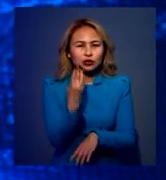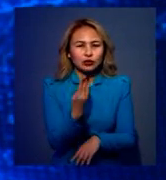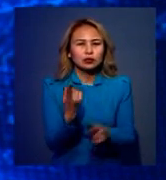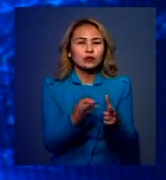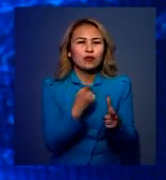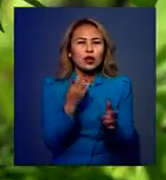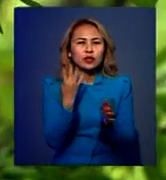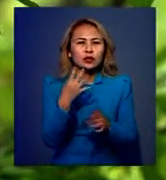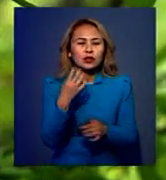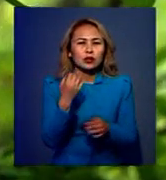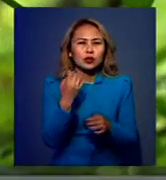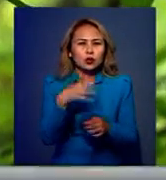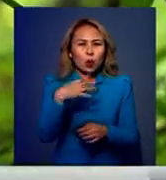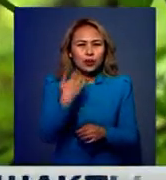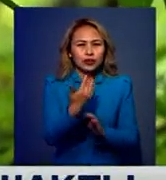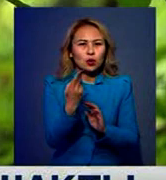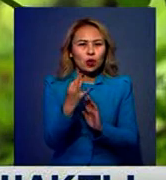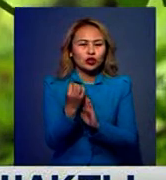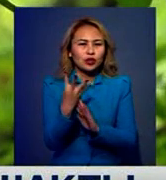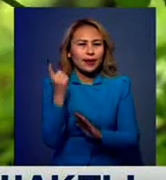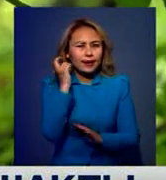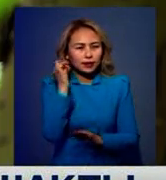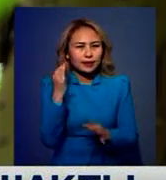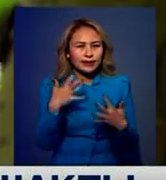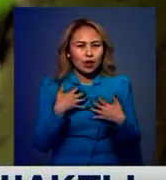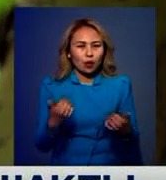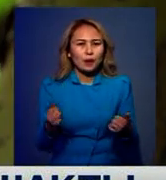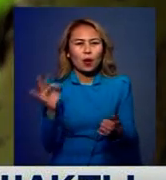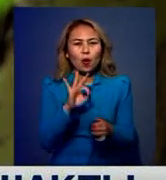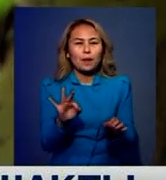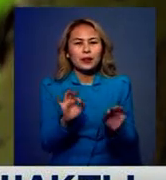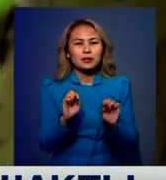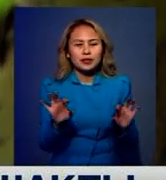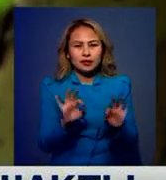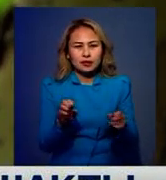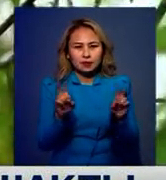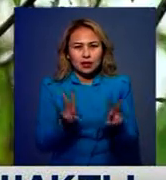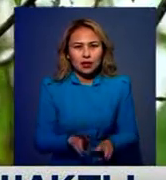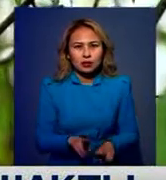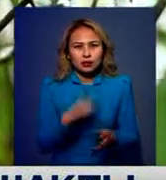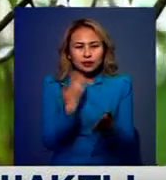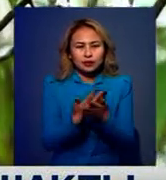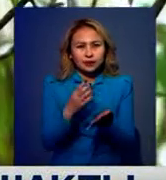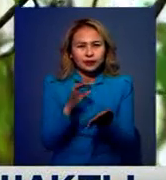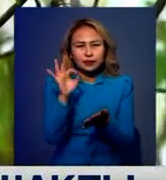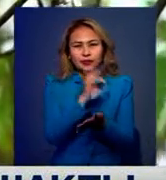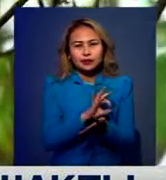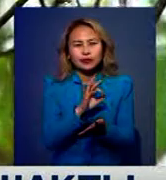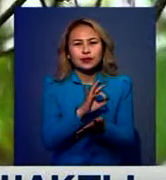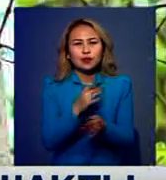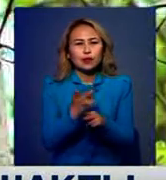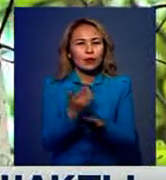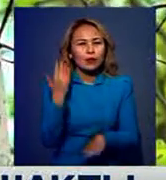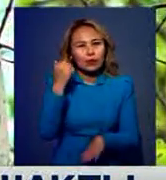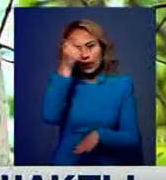40-ы 14 жасқа дейінгі бала. Бұл туралы облыстық қоғамдық денсаулық сақтау департаментінің мамандары хабарлайды. Ал бұл көрсеткіш өткен